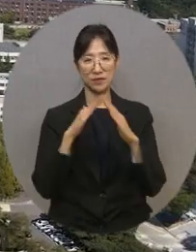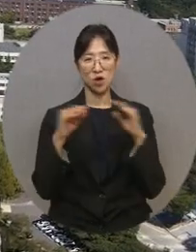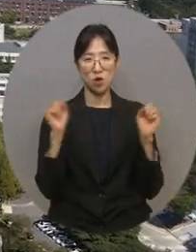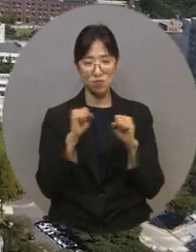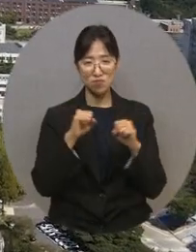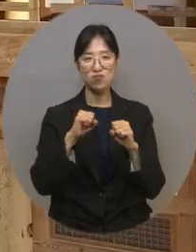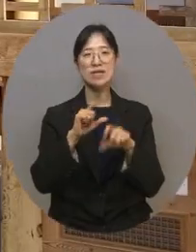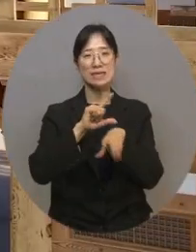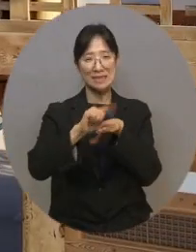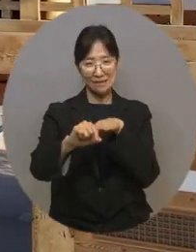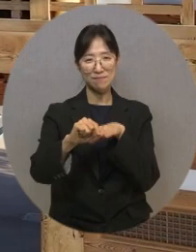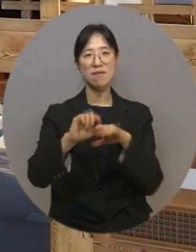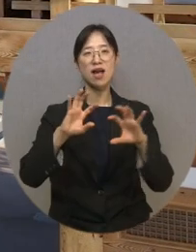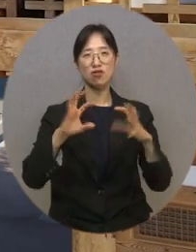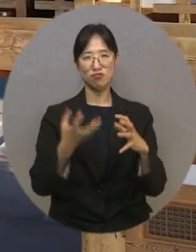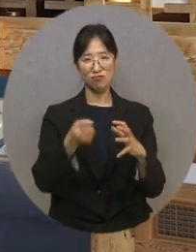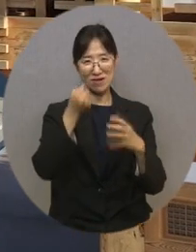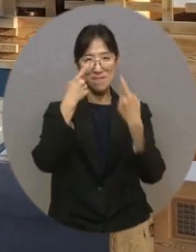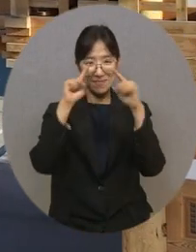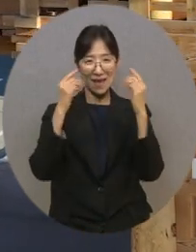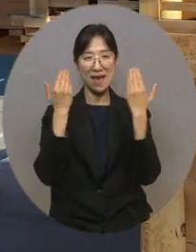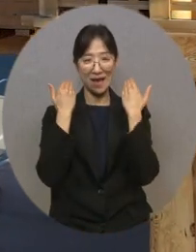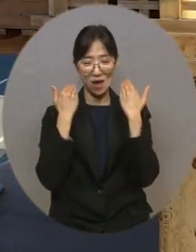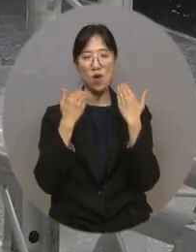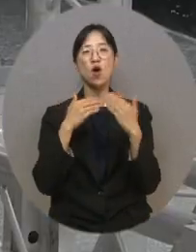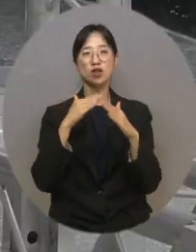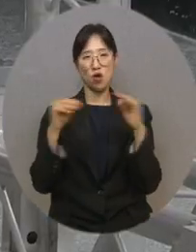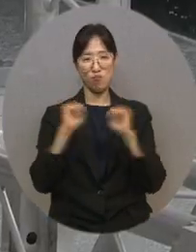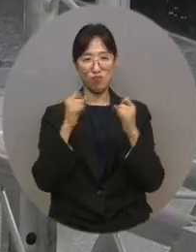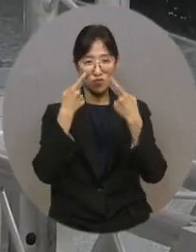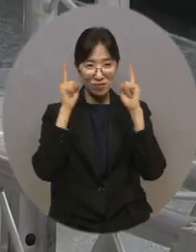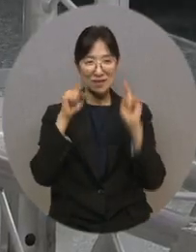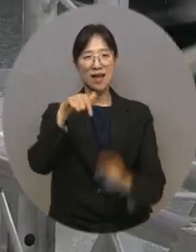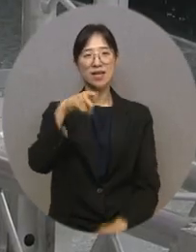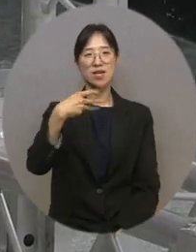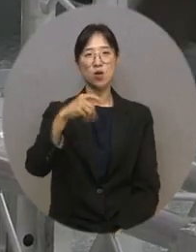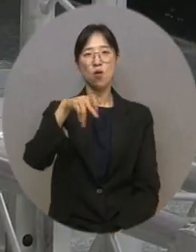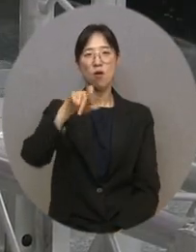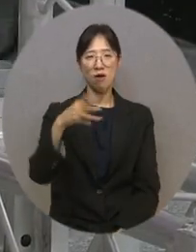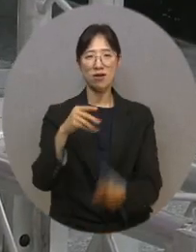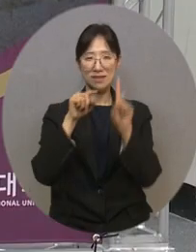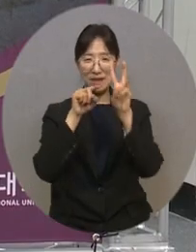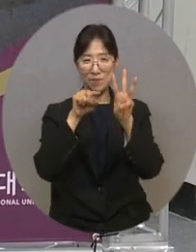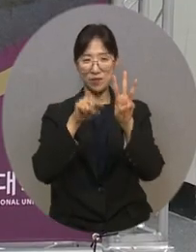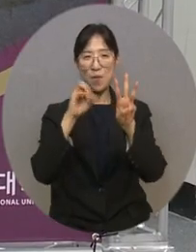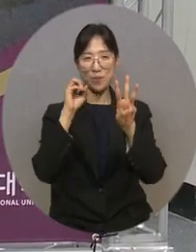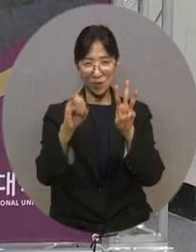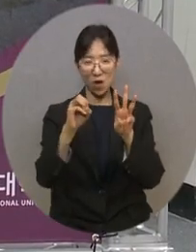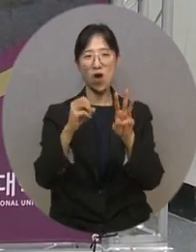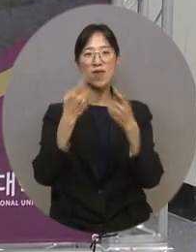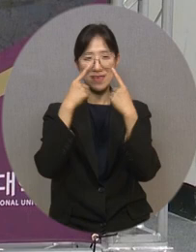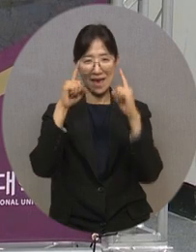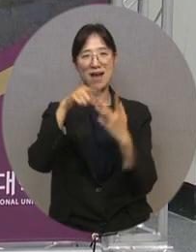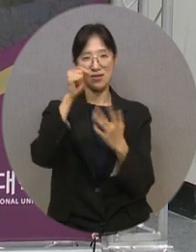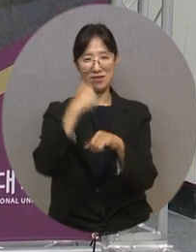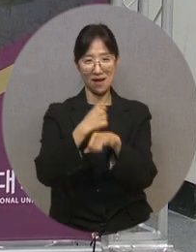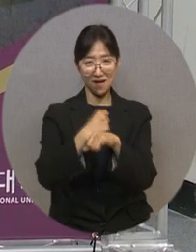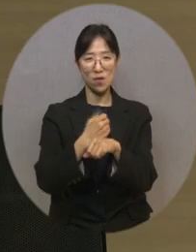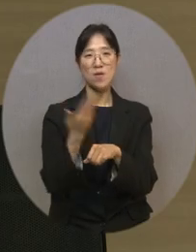전북특별자치도 지방 거점 국립대학인 전북대학교가 지난해 글로컬 3.0 대학에 선정된 데 이어 지난 25일